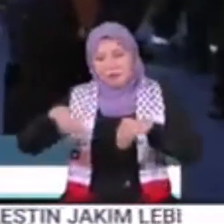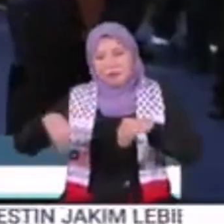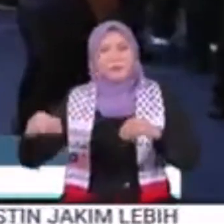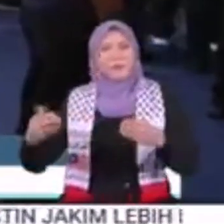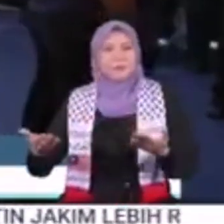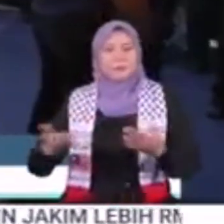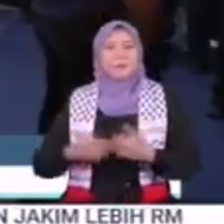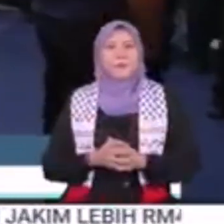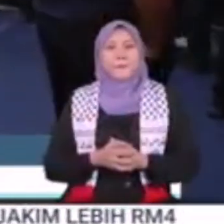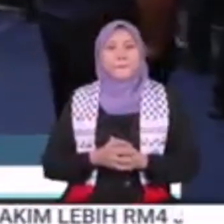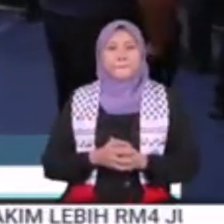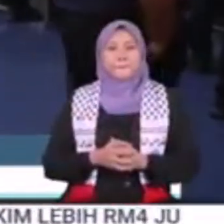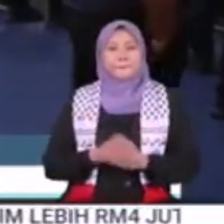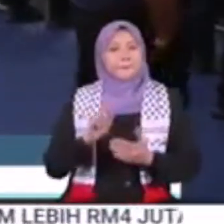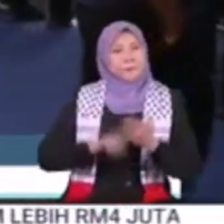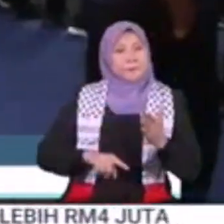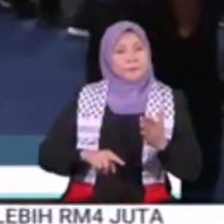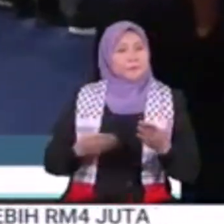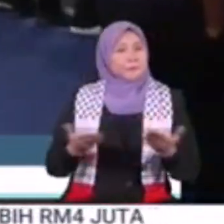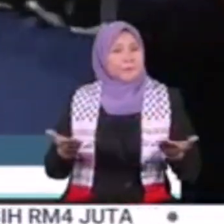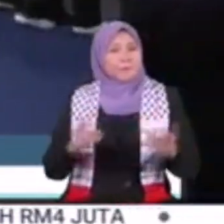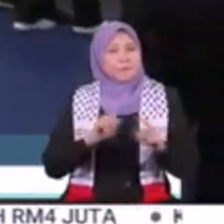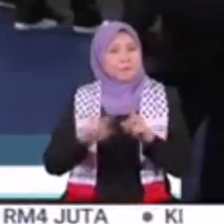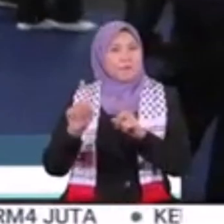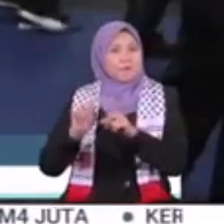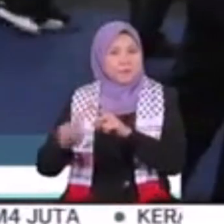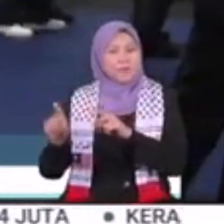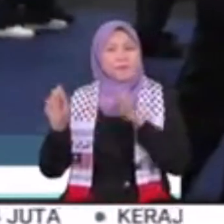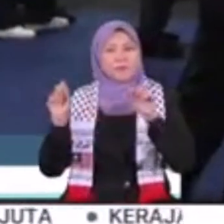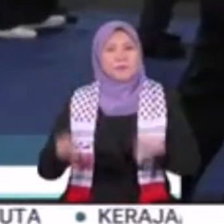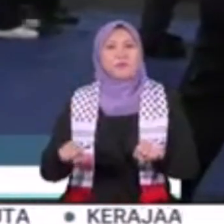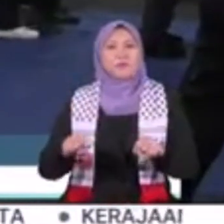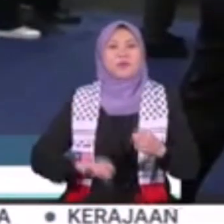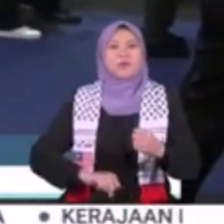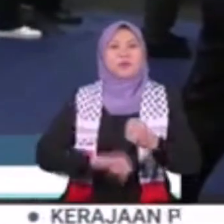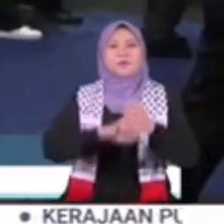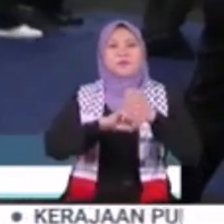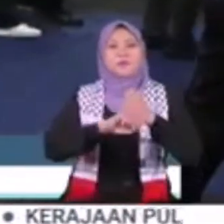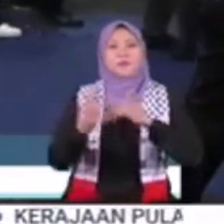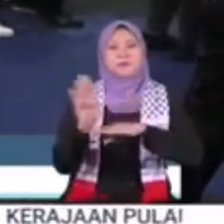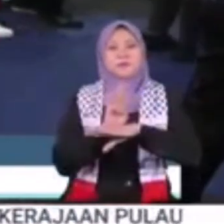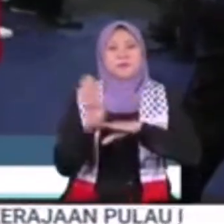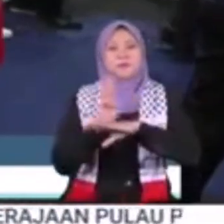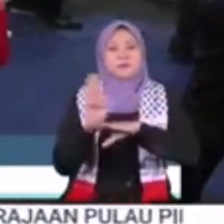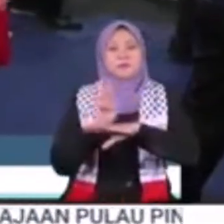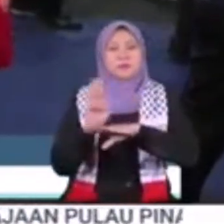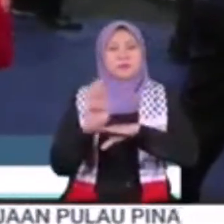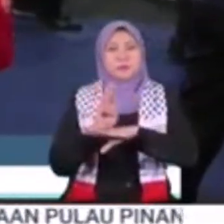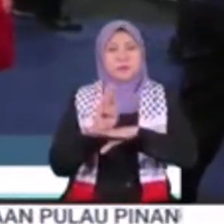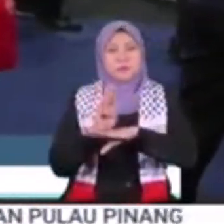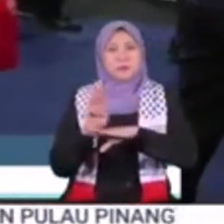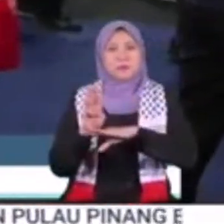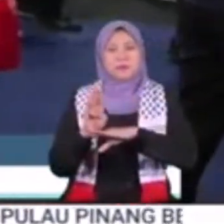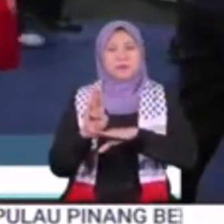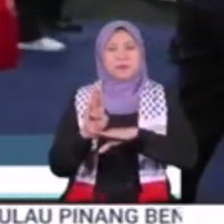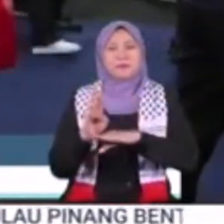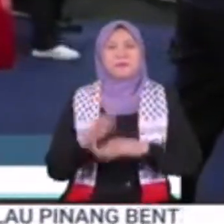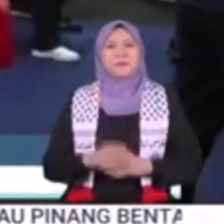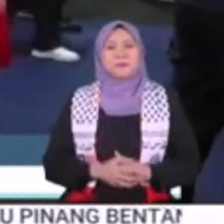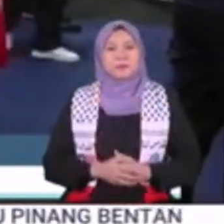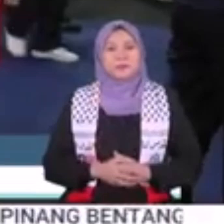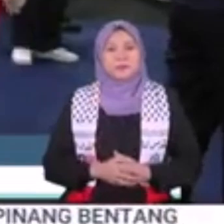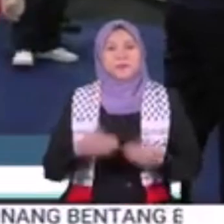Ataupun apa benda yang kita buat yang boleh support kita punya bisnes lah. Untuk masa sekarang